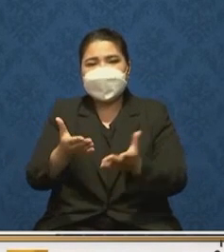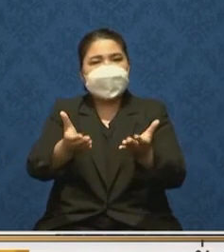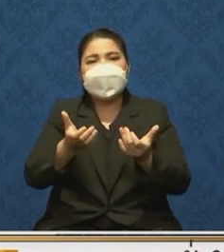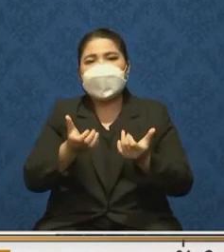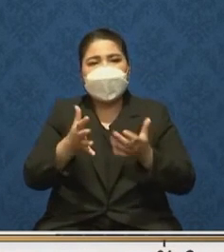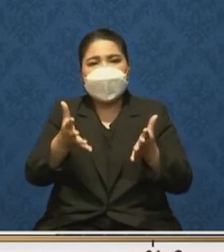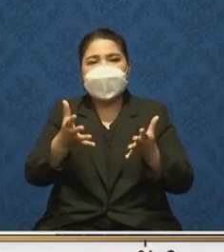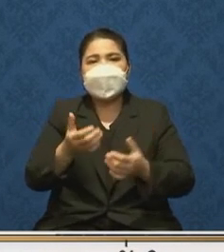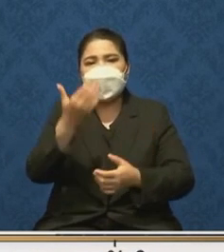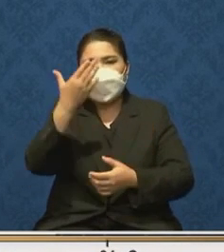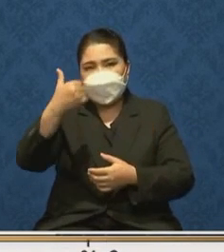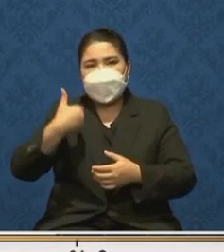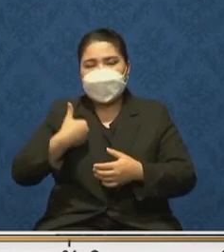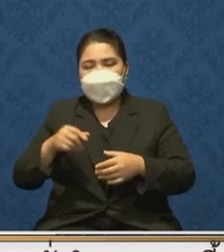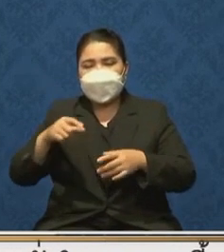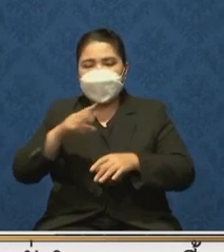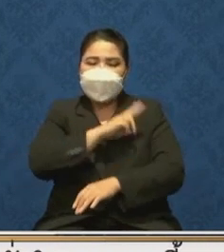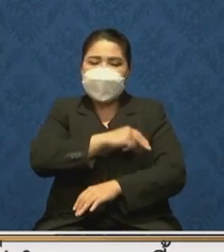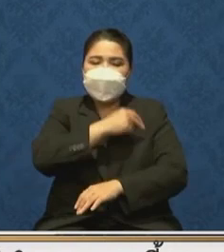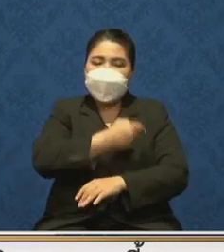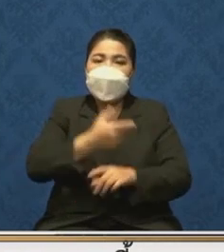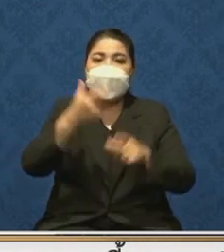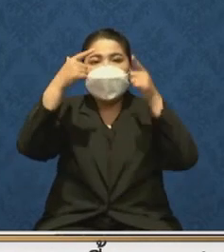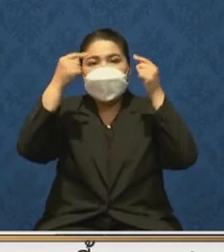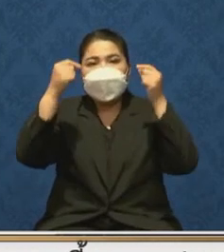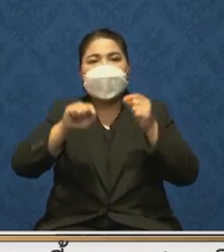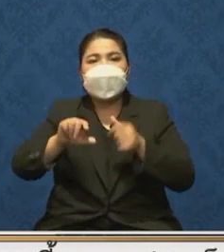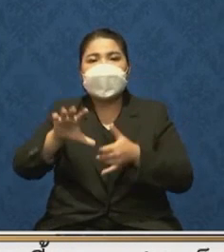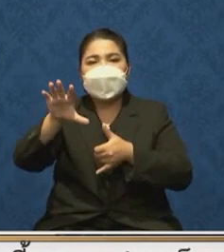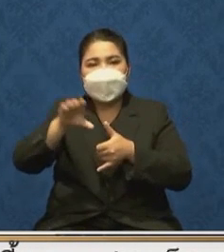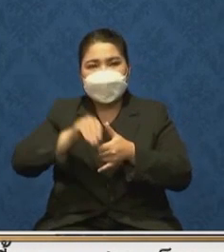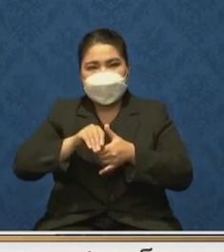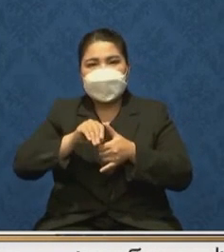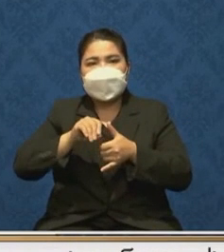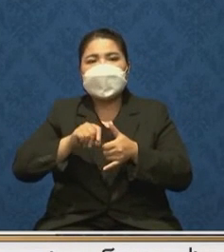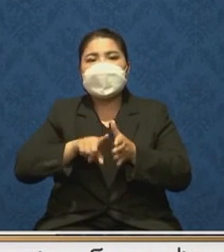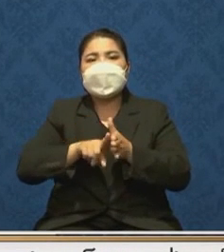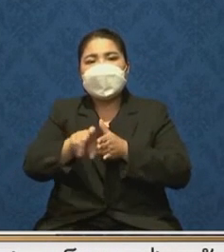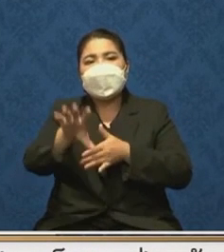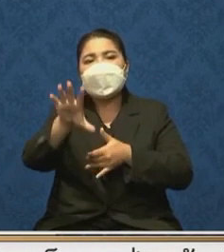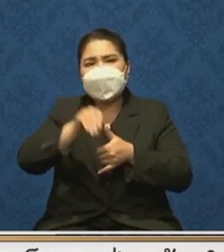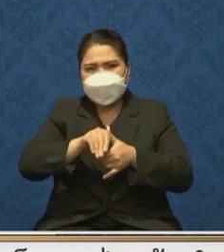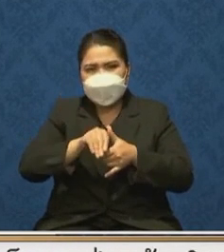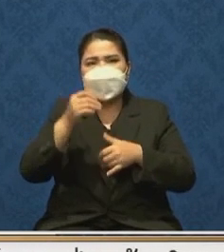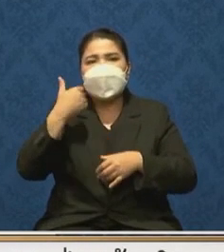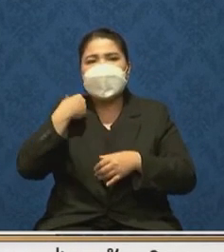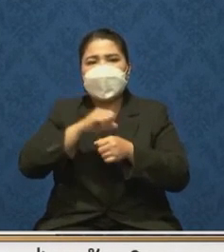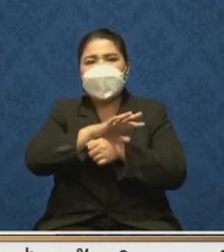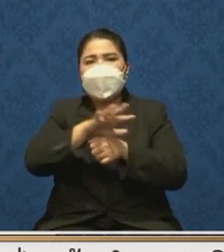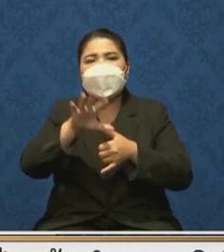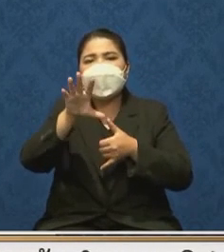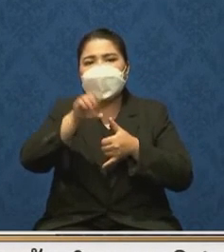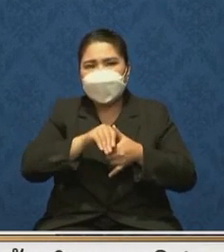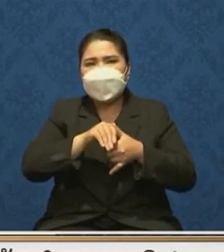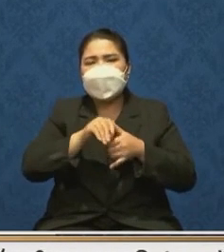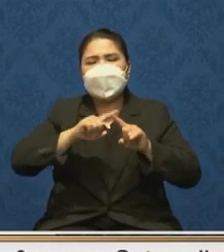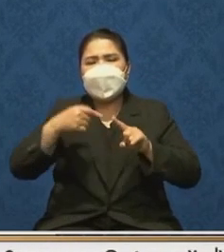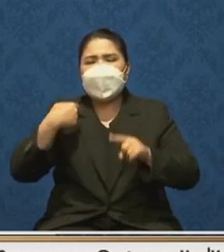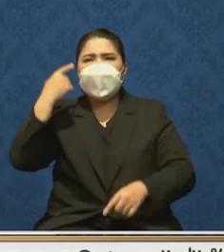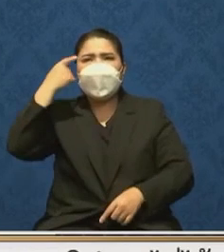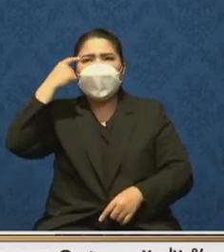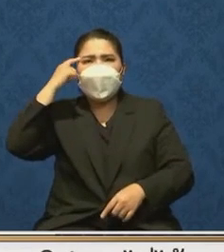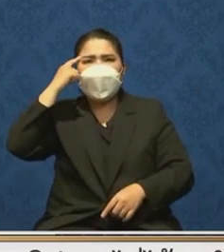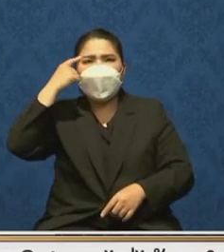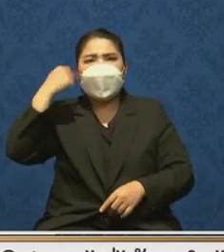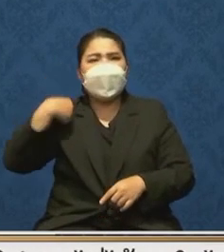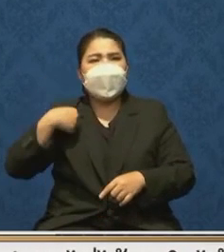เชื้อในบุคลากรของโงพยาบาลจำนวนมากพูดในวัเดีวคงจะมีคำสงพิเศษมาจากไหนไม่ทราบ